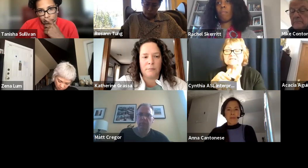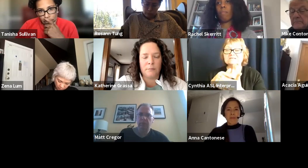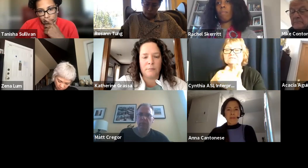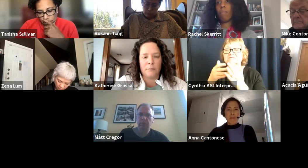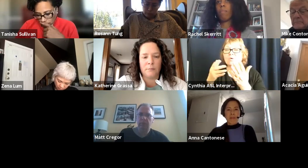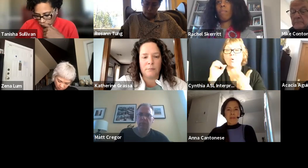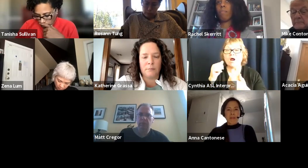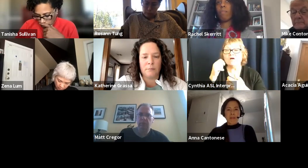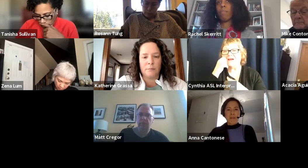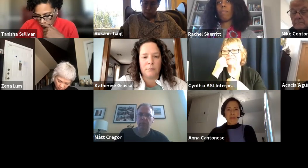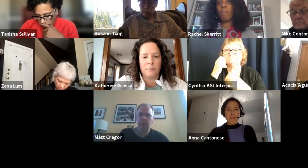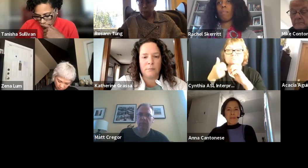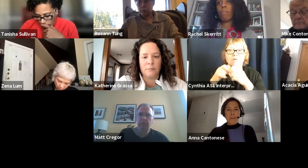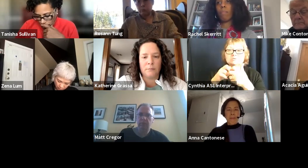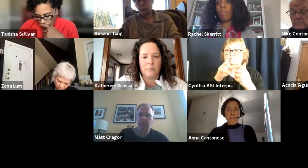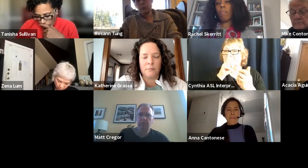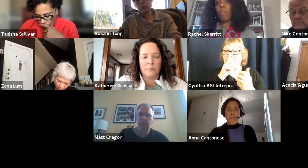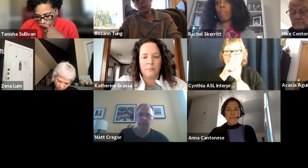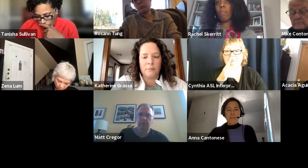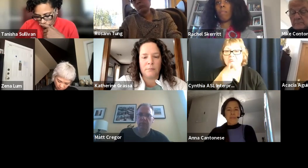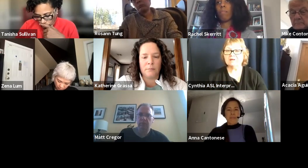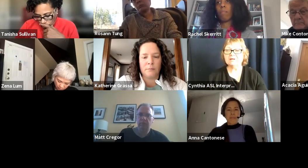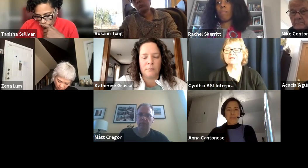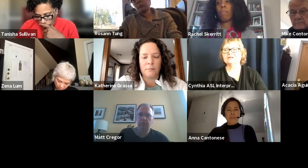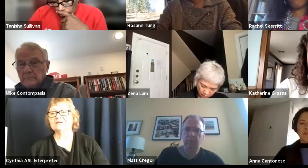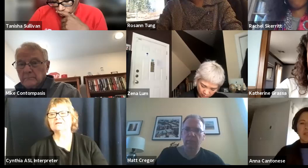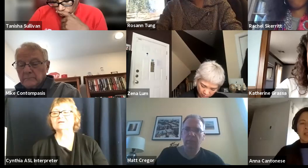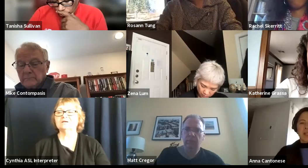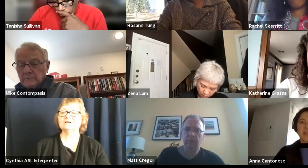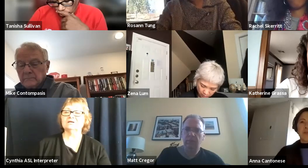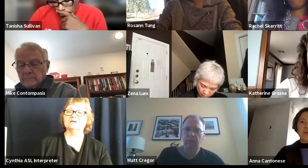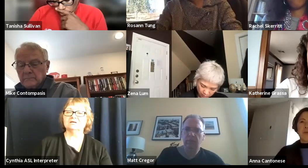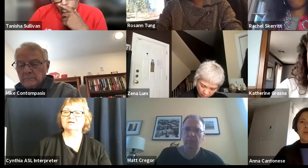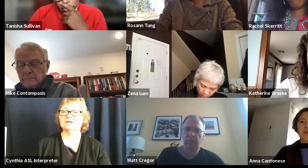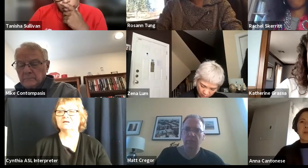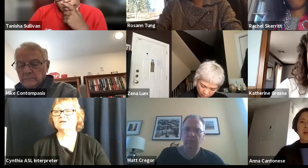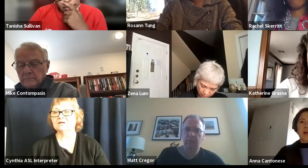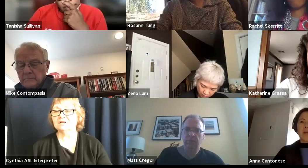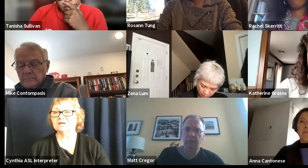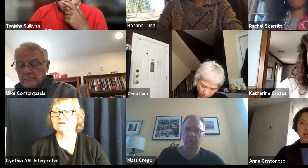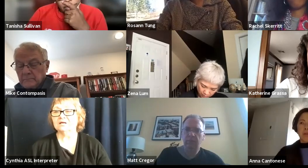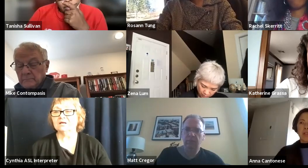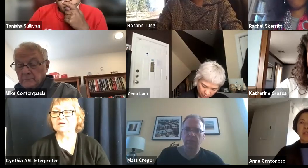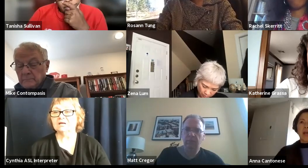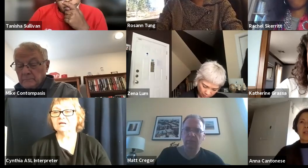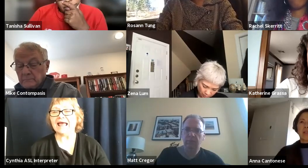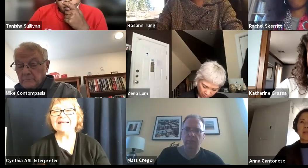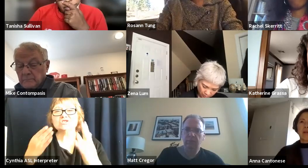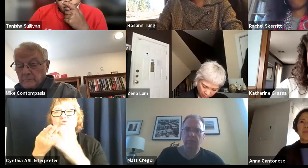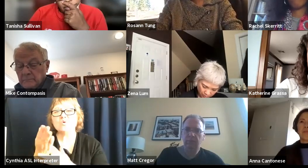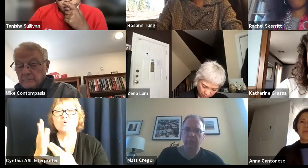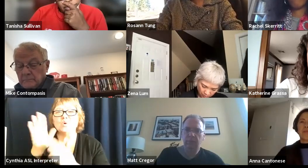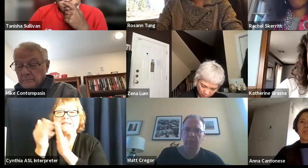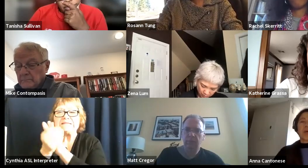problems. 是憑實力講話的。 It's through merit and